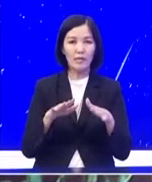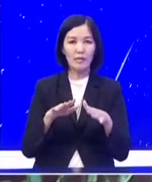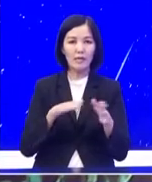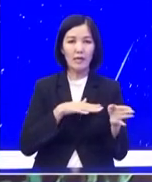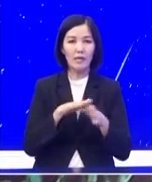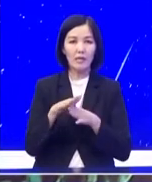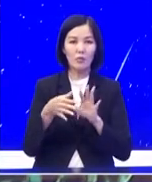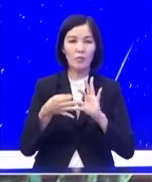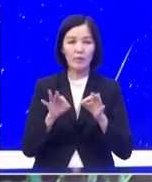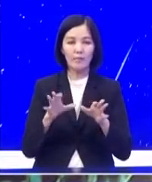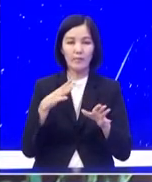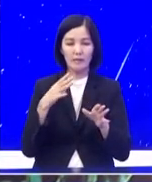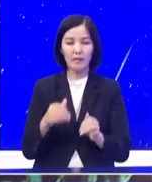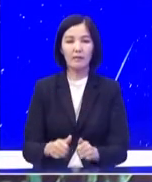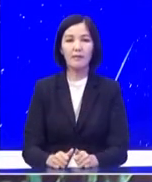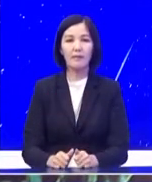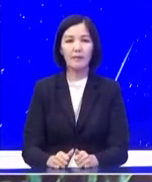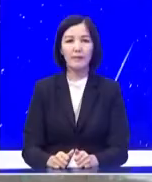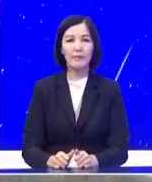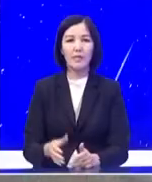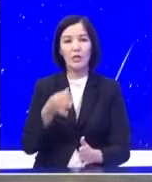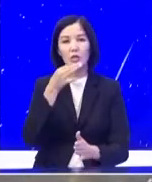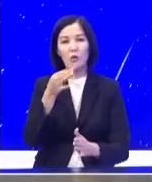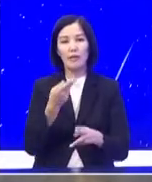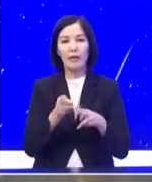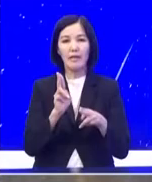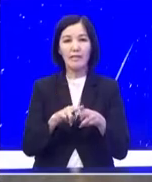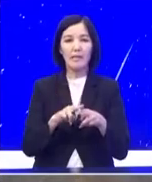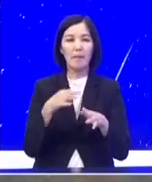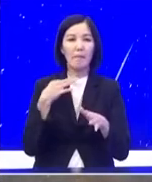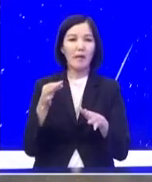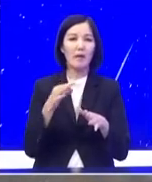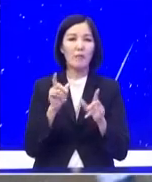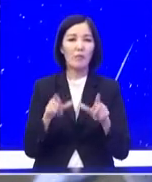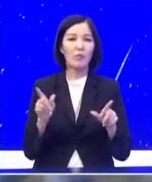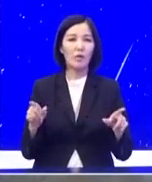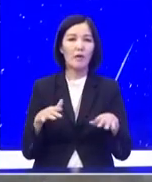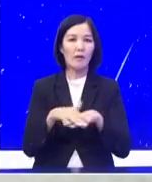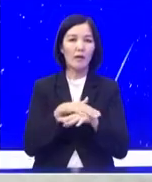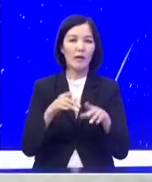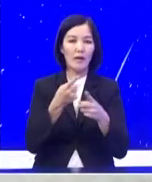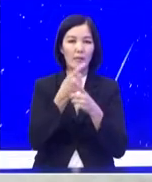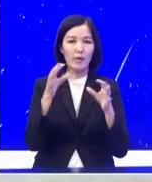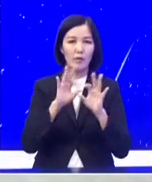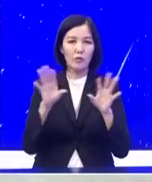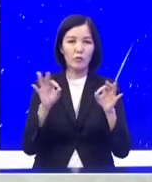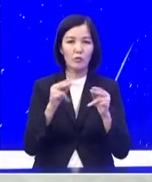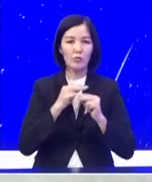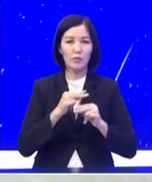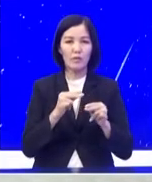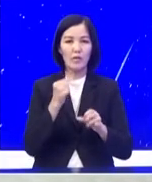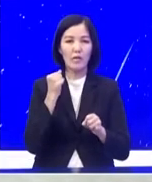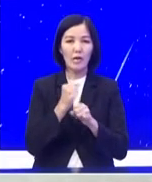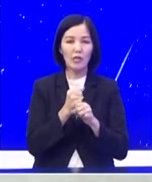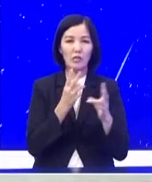осы шаруаның атқарылу барысын пысықтады. Жауаптыларға әсіресе бейғам отырған тұрғындарға ақпараттық түсіндіру жұмыстары